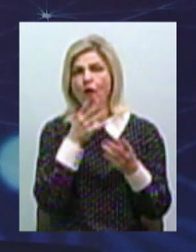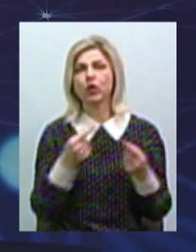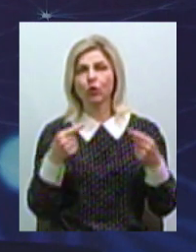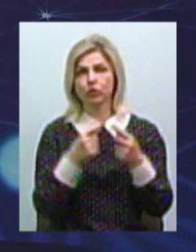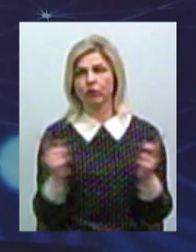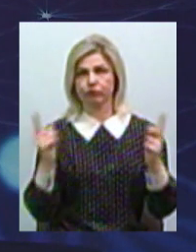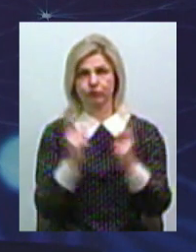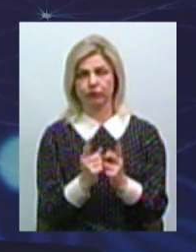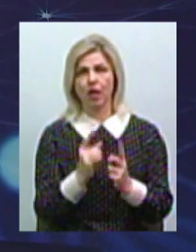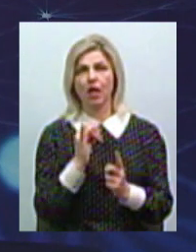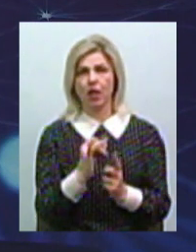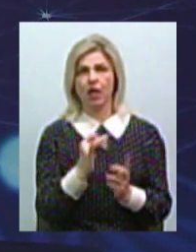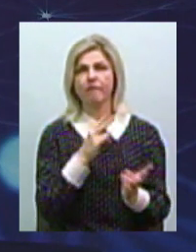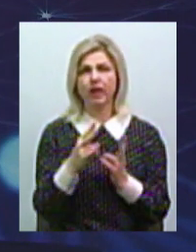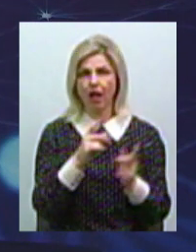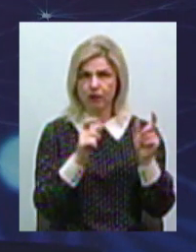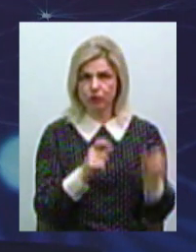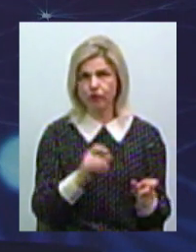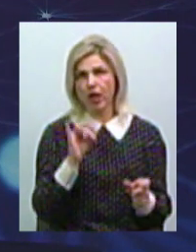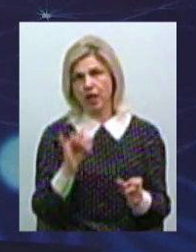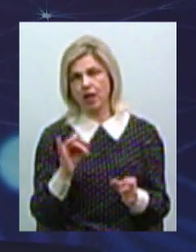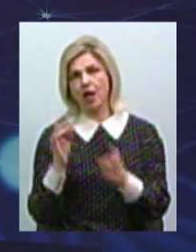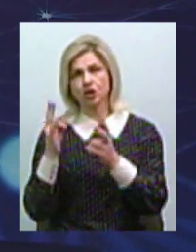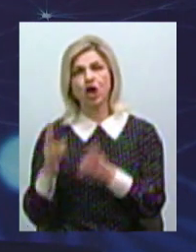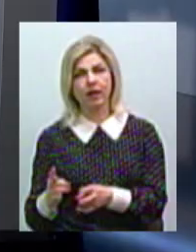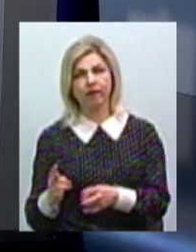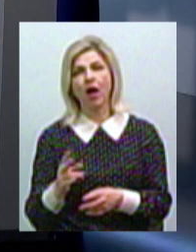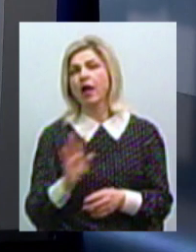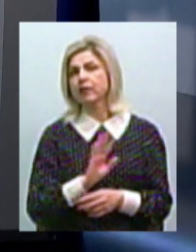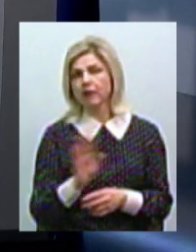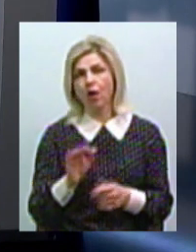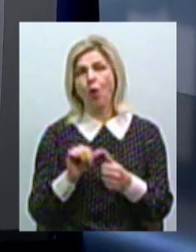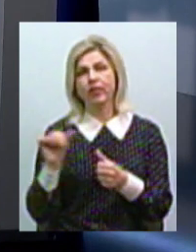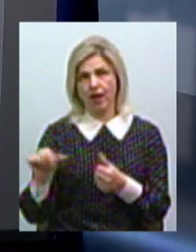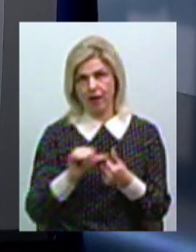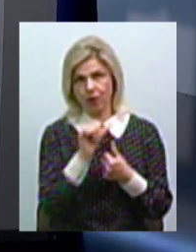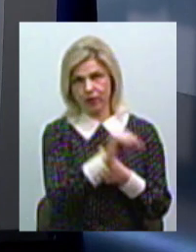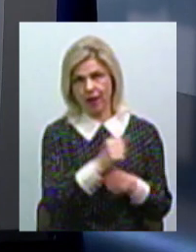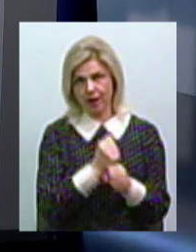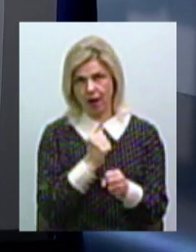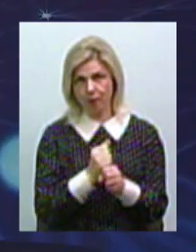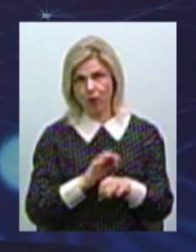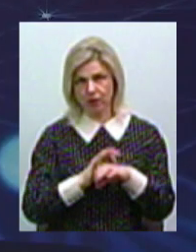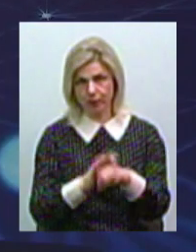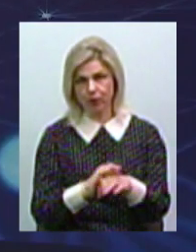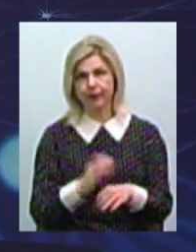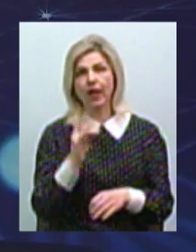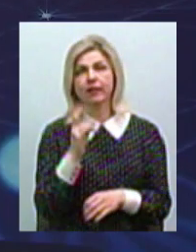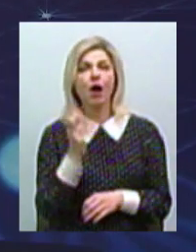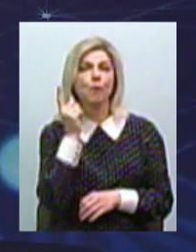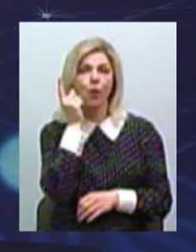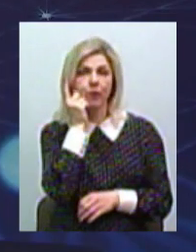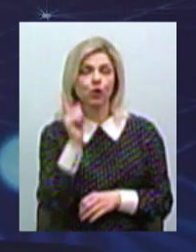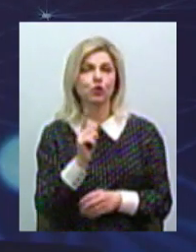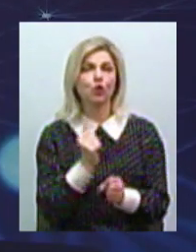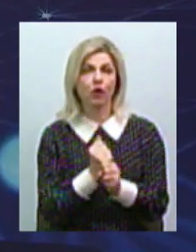від домашнього насильства, і кривдник. Тобто робота проводиться окремо з цими двома категоріями. І хочу наголосити на мобільних телефонах, які